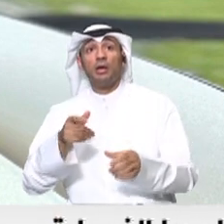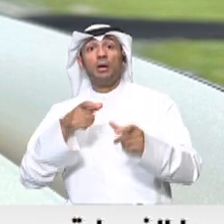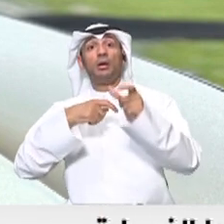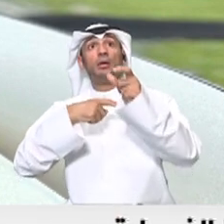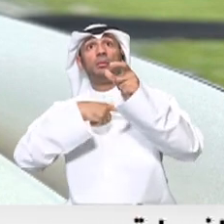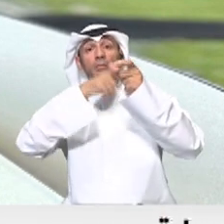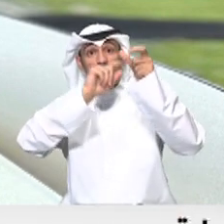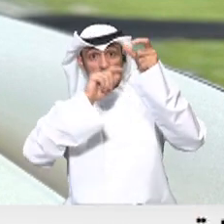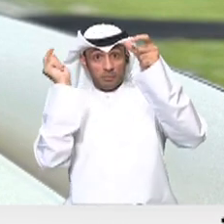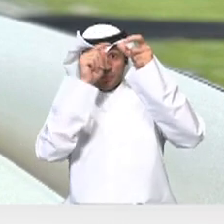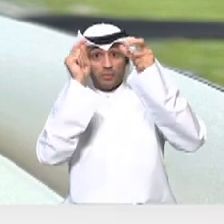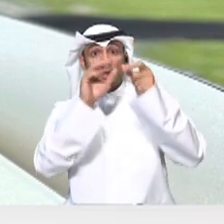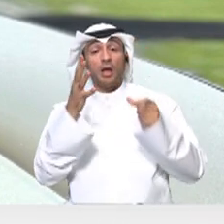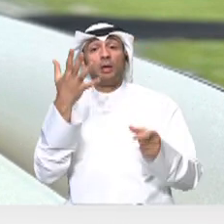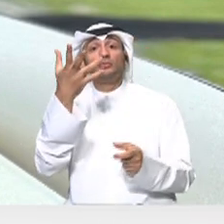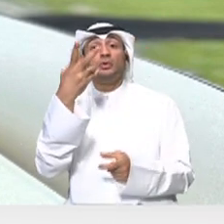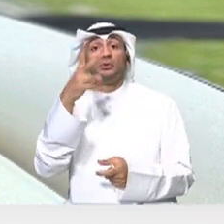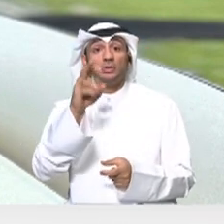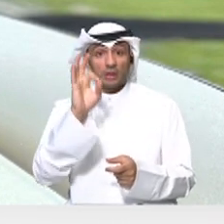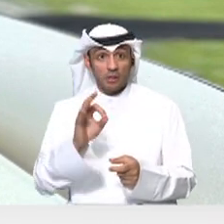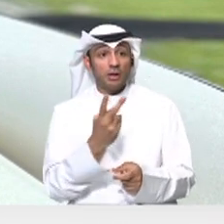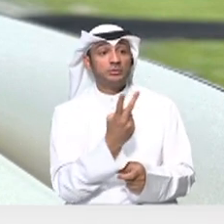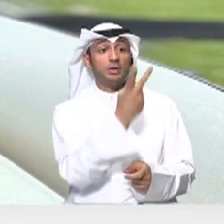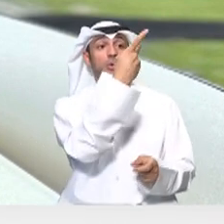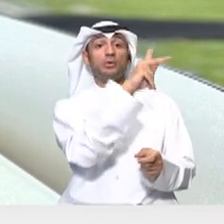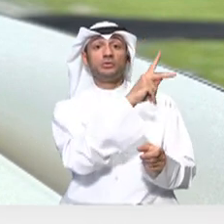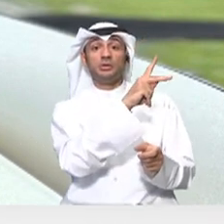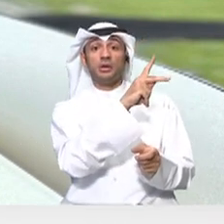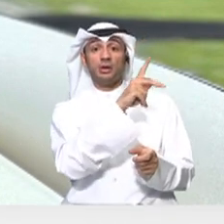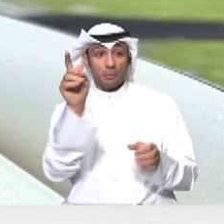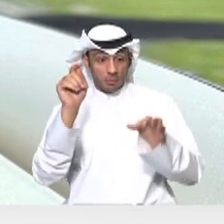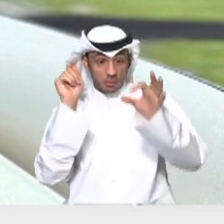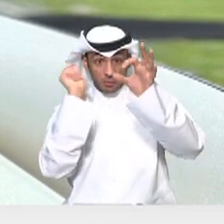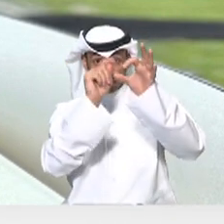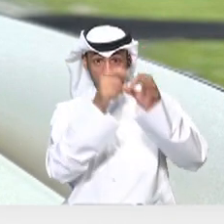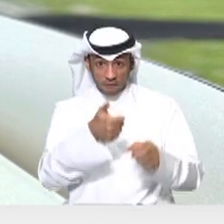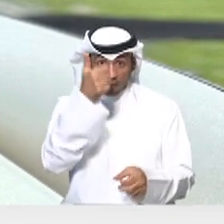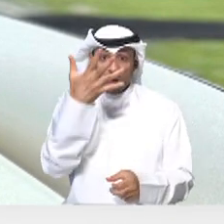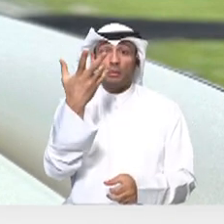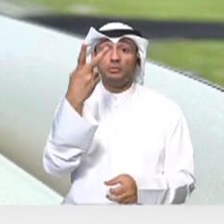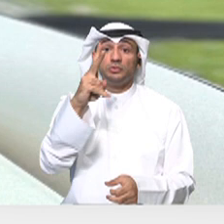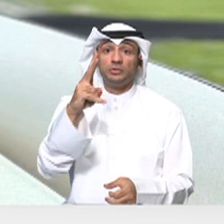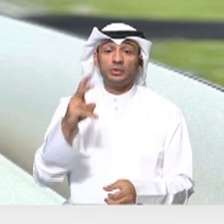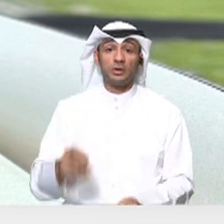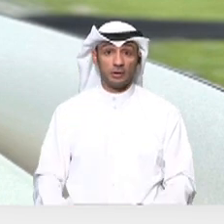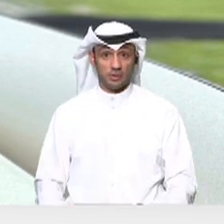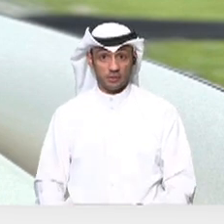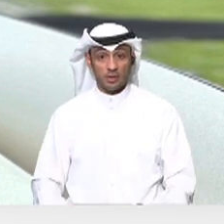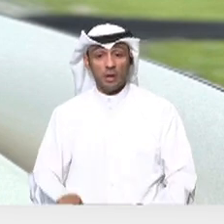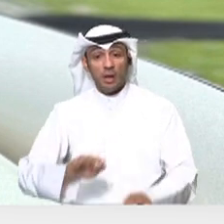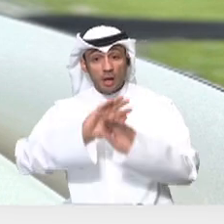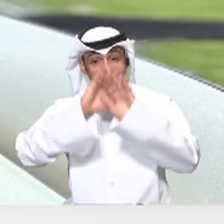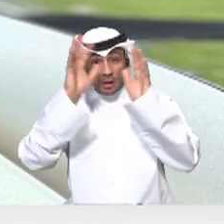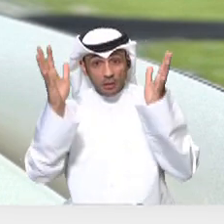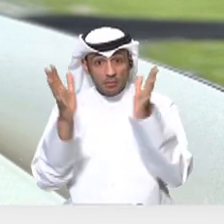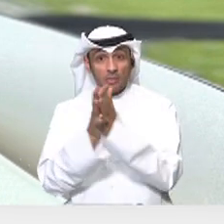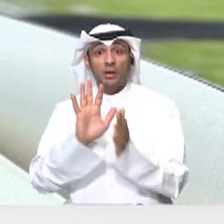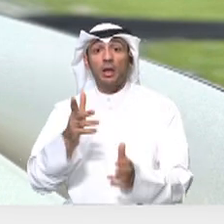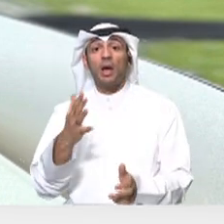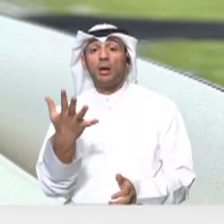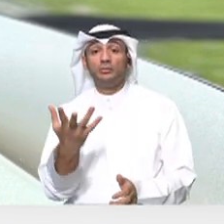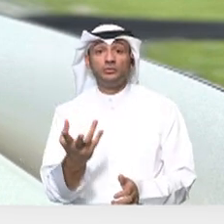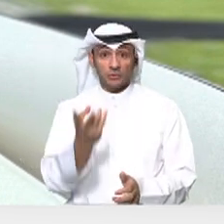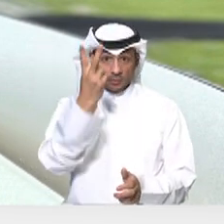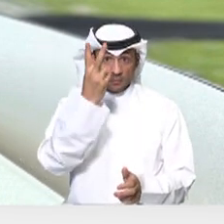75 فيما تصدر القائم الامريكي فنست هانكوك ترتيب الرومات باجمالي 75 من